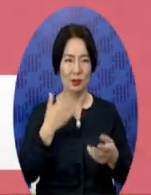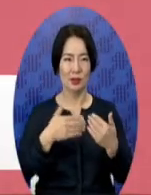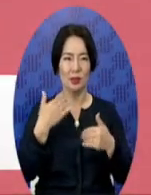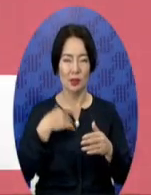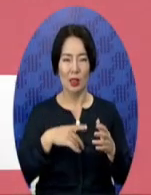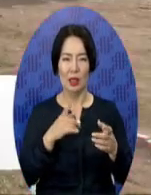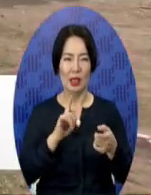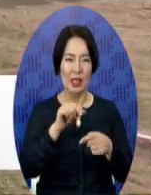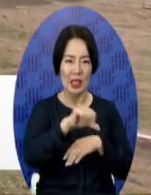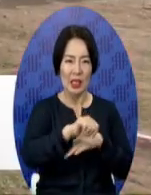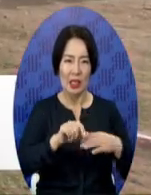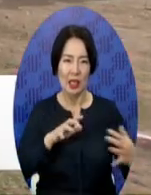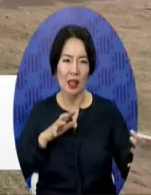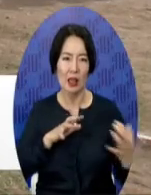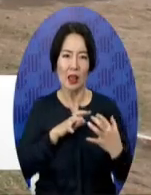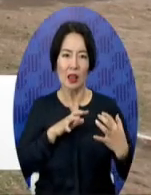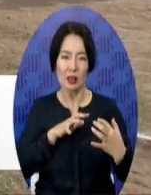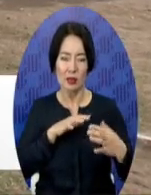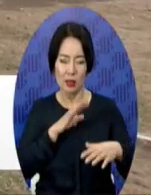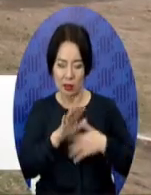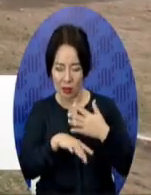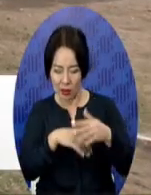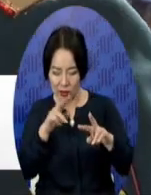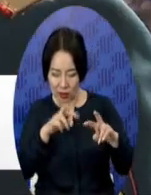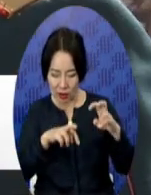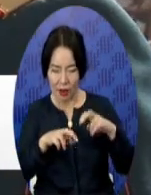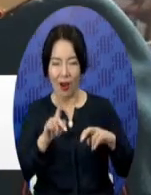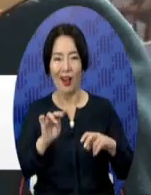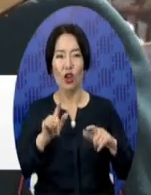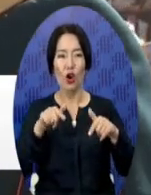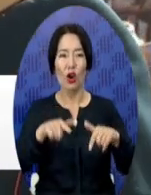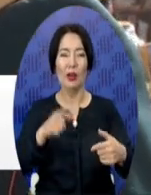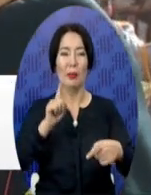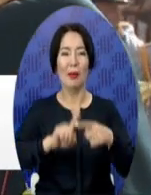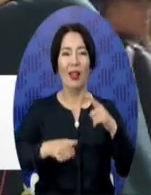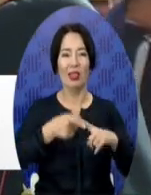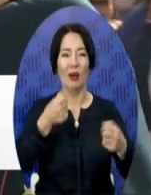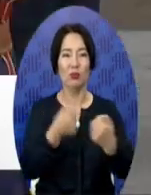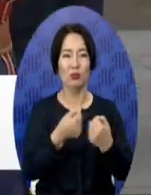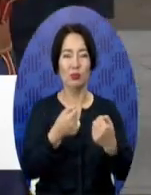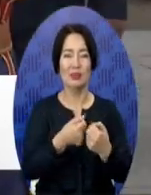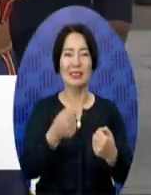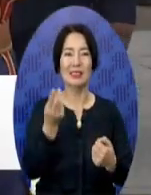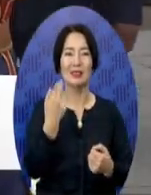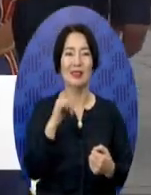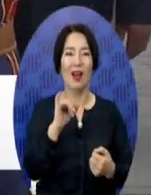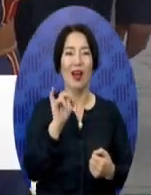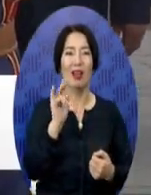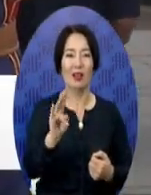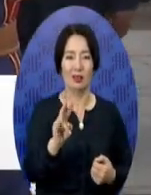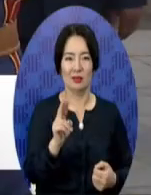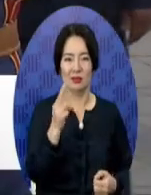гэж үзэж байсан. Сүүлийн үед түүхчид халах голын байлдаан нь дайн байсан юм гэдгийг хэлж байлаа.